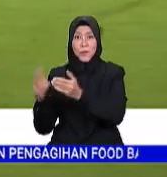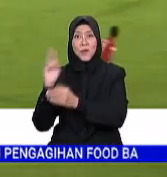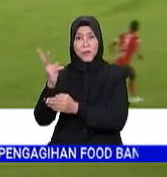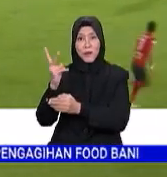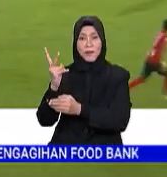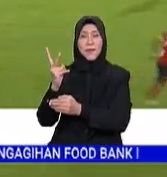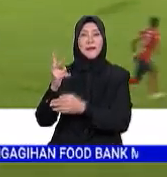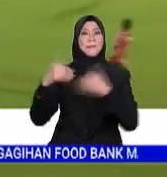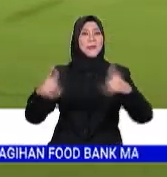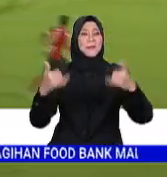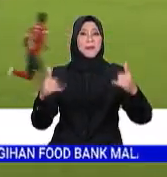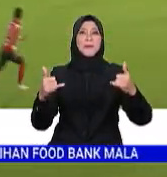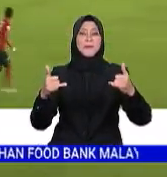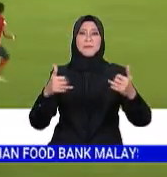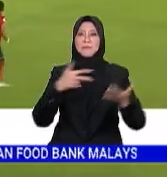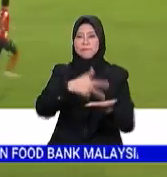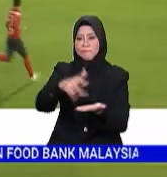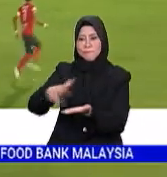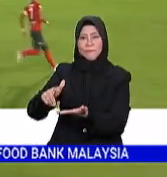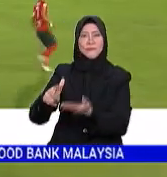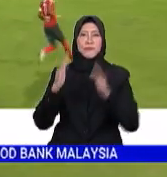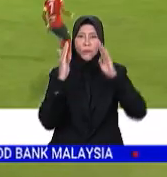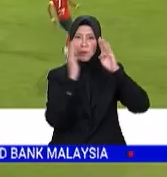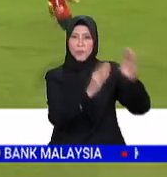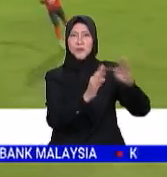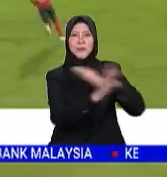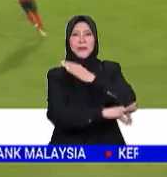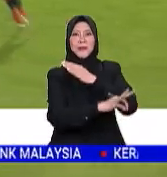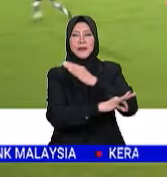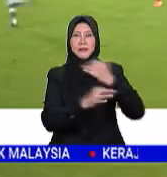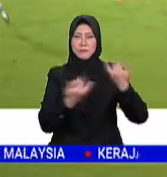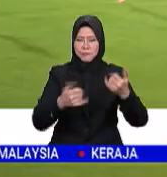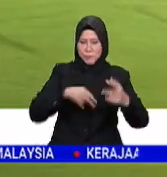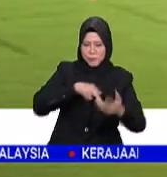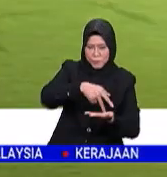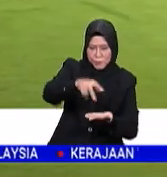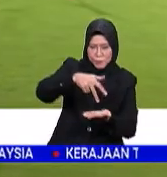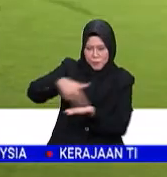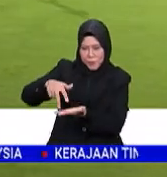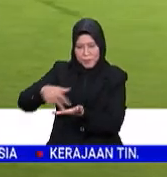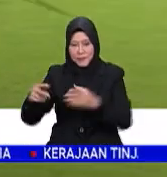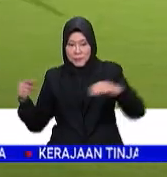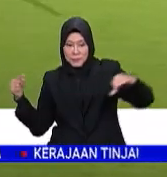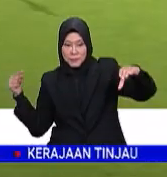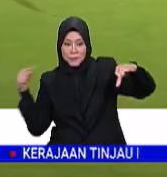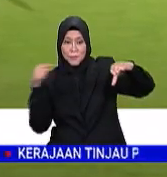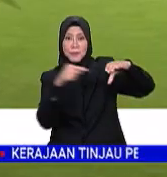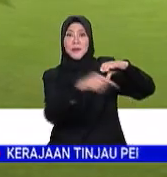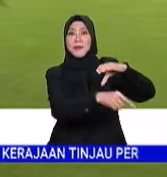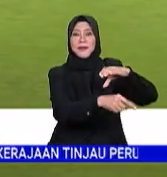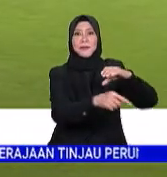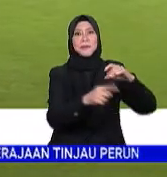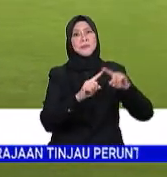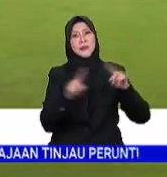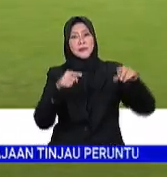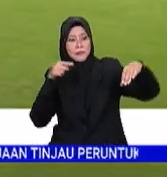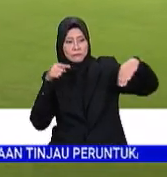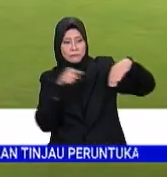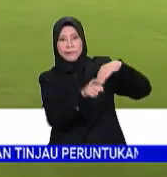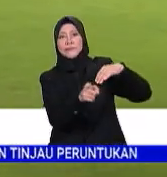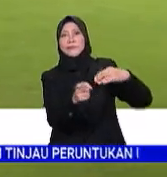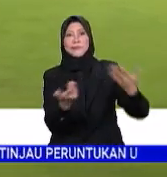Dewa permainan lebih banyak didominasi Negeri 9 melalui beberapa gerakan menarik ke pintu gol tuan rumah namun gagal